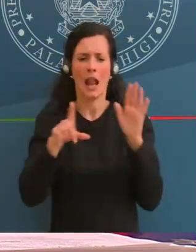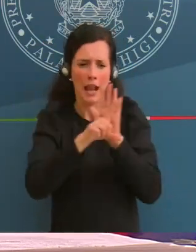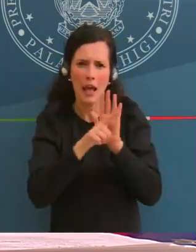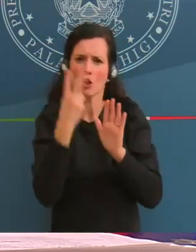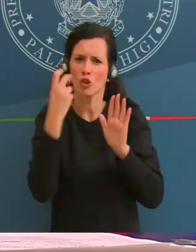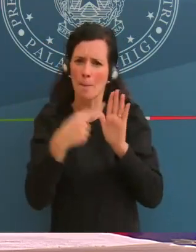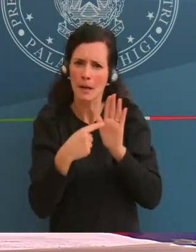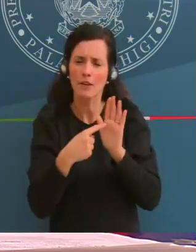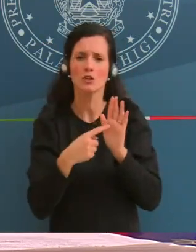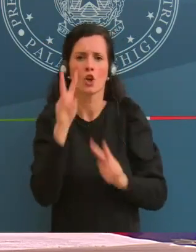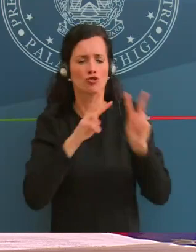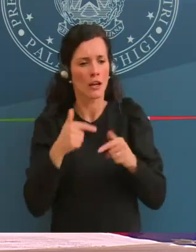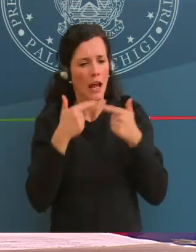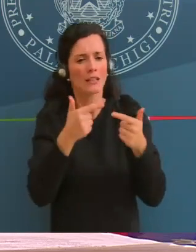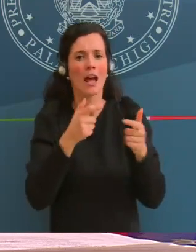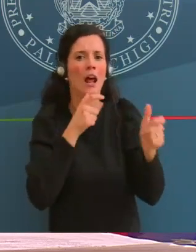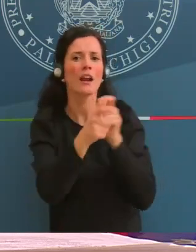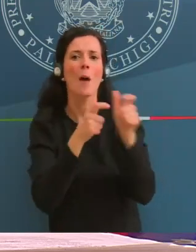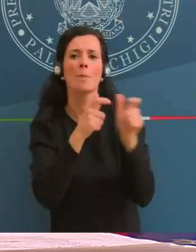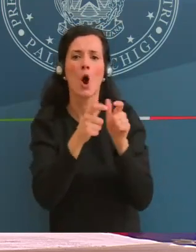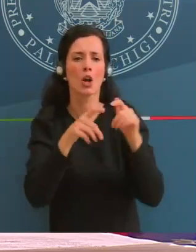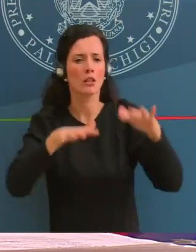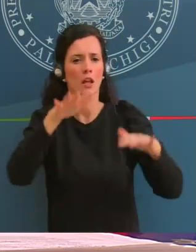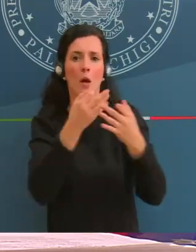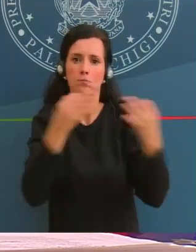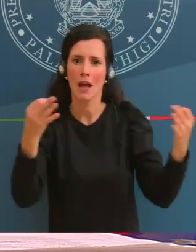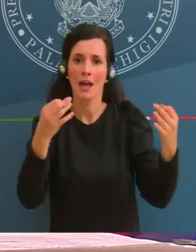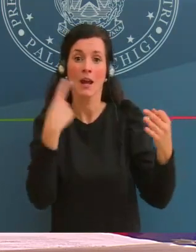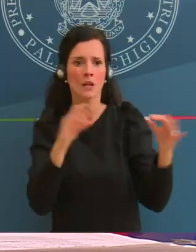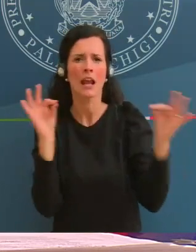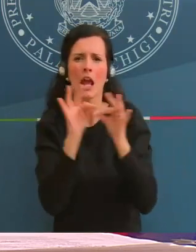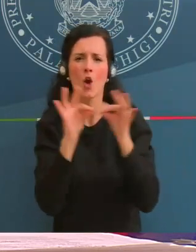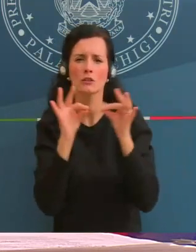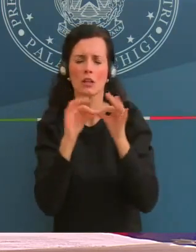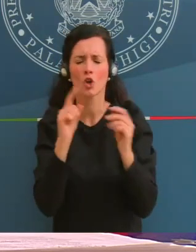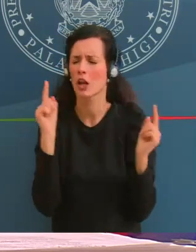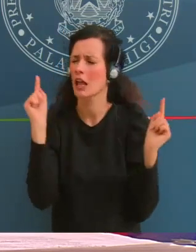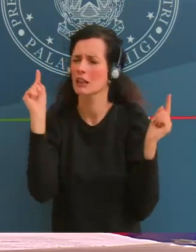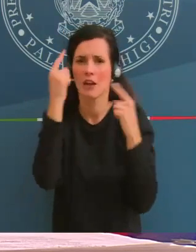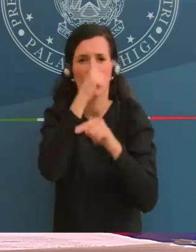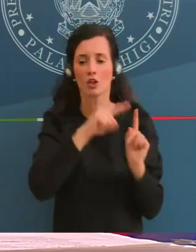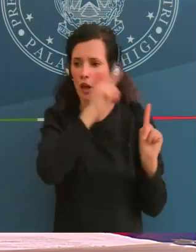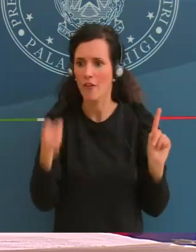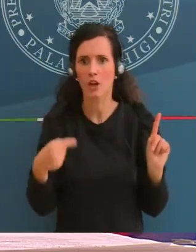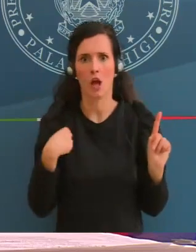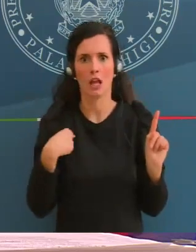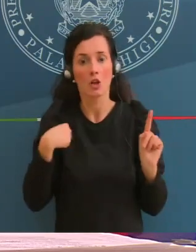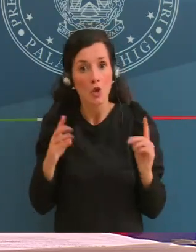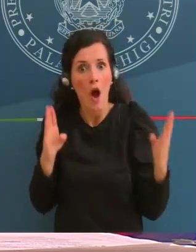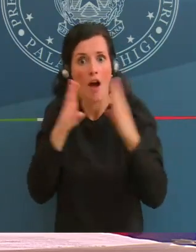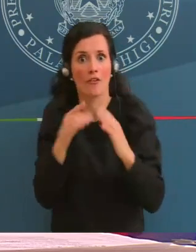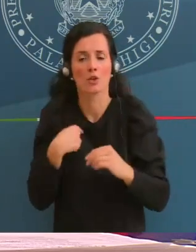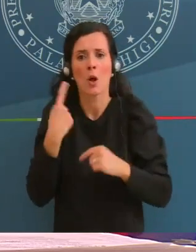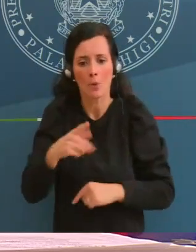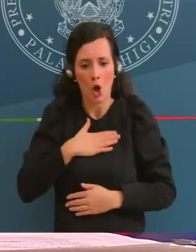vi dico anche che come esperienza professionale n'è avuta tanta è avuta tanta perché era veramente squilibrata adesso stiamo arrivando